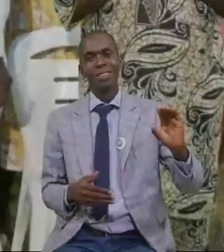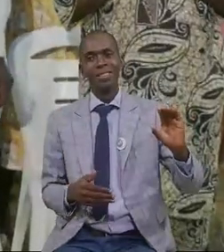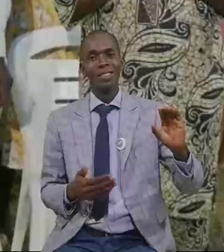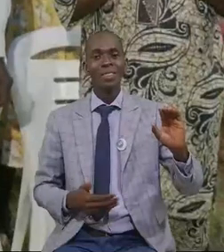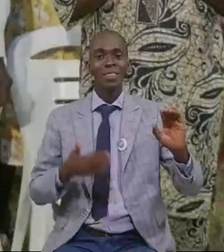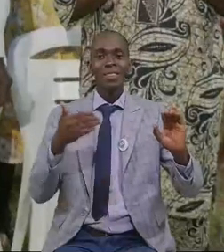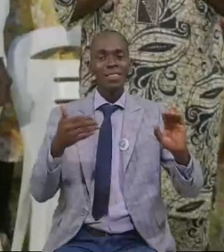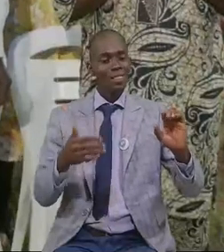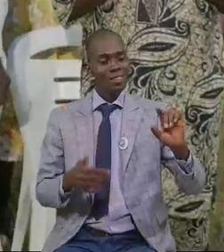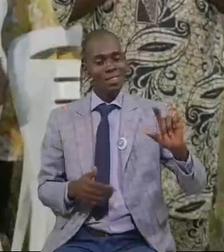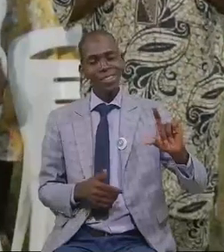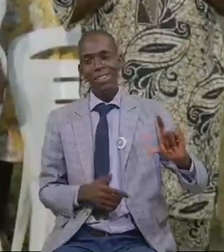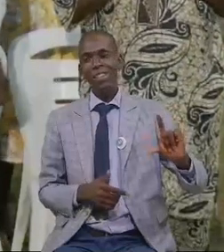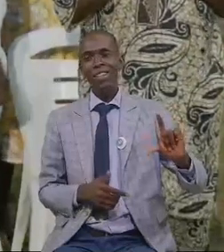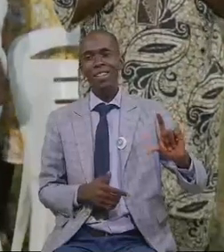L,